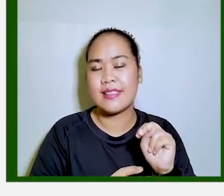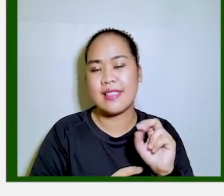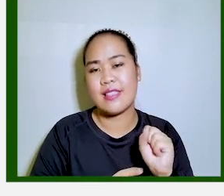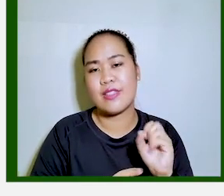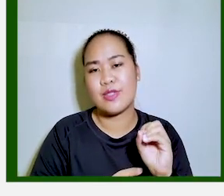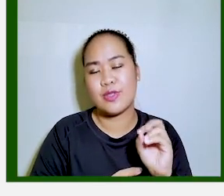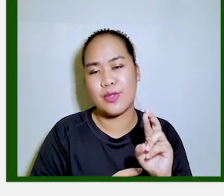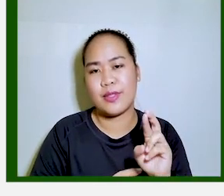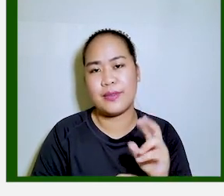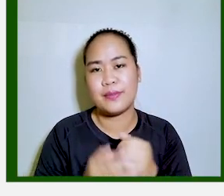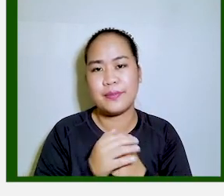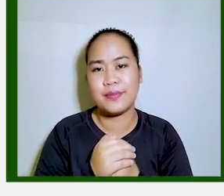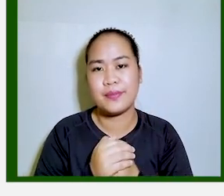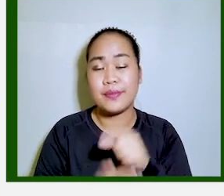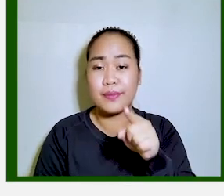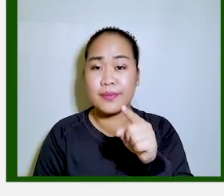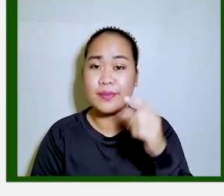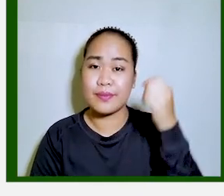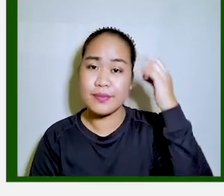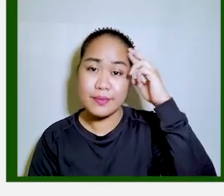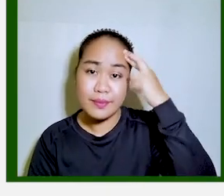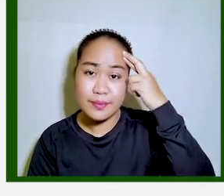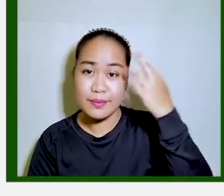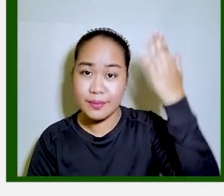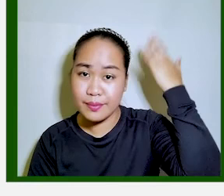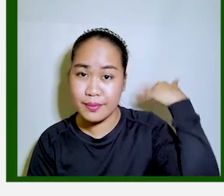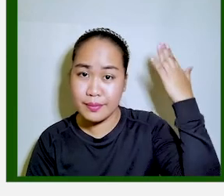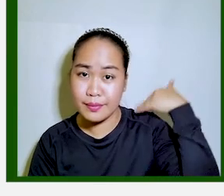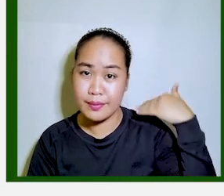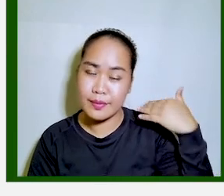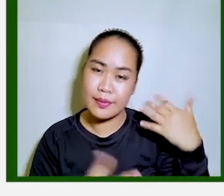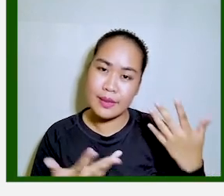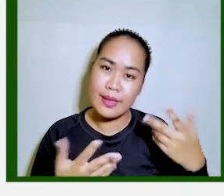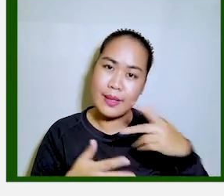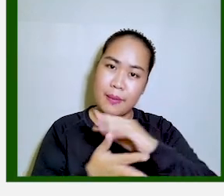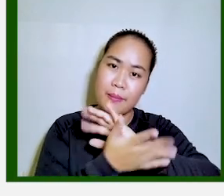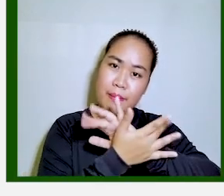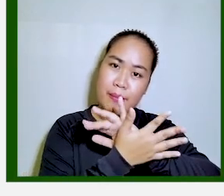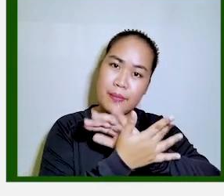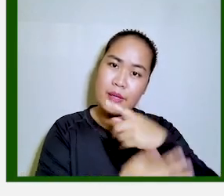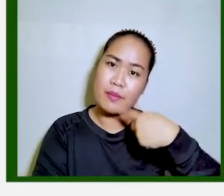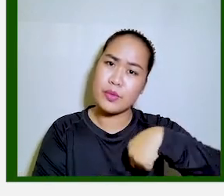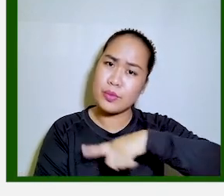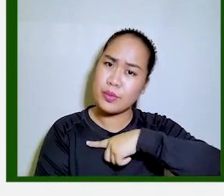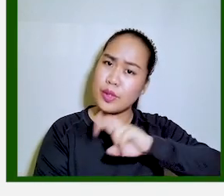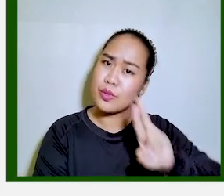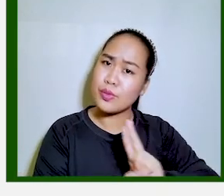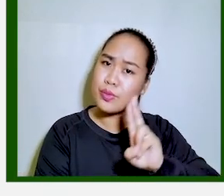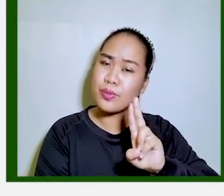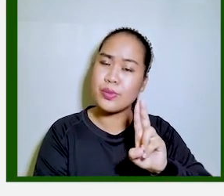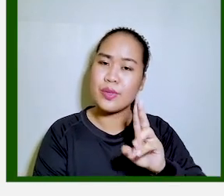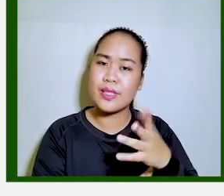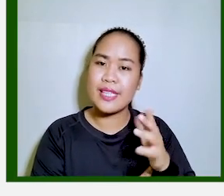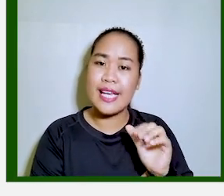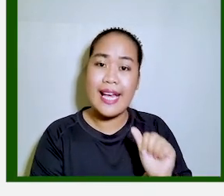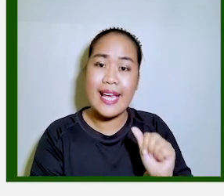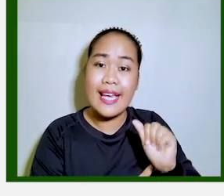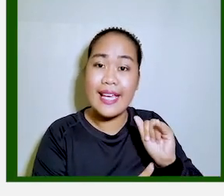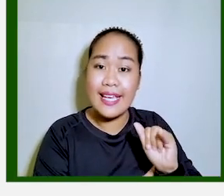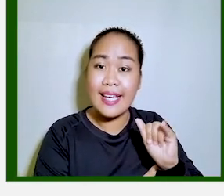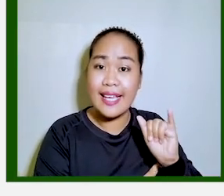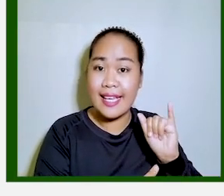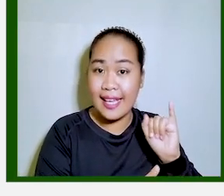ng pandemic, gumamit din po tayo ng artificial intelligence para naman po sa social distancing. At kami natutuwa,